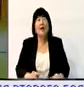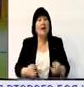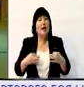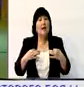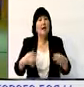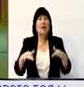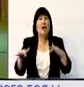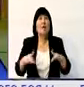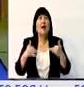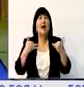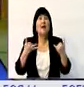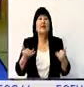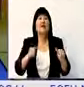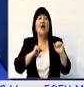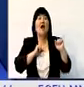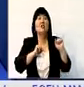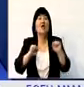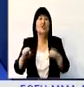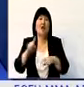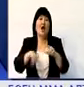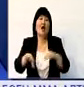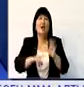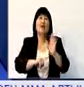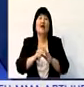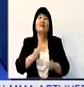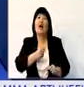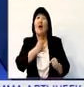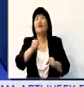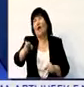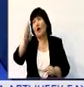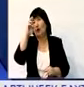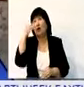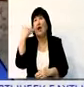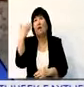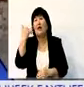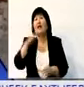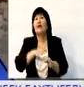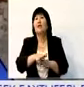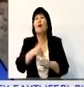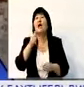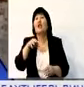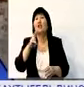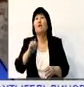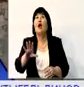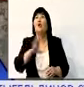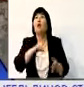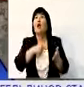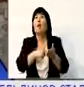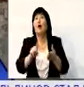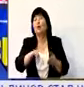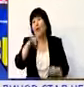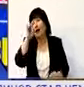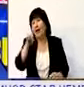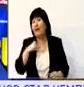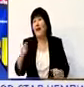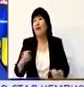Торжественное мероприятие в честь защитников Отечества началось с взноса государственного флага и исполнения гимна. Было подчеркнуто, что